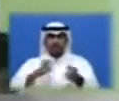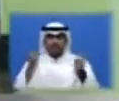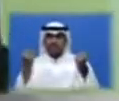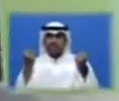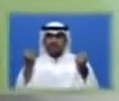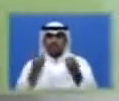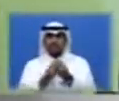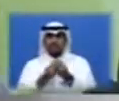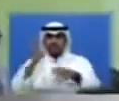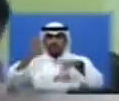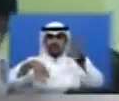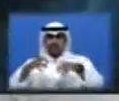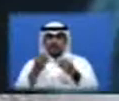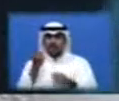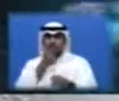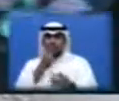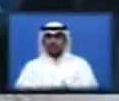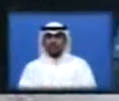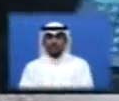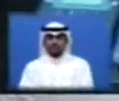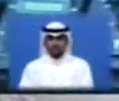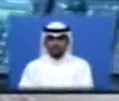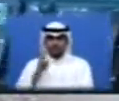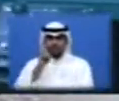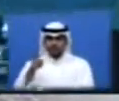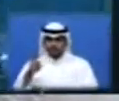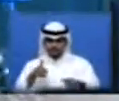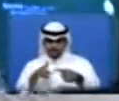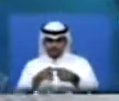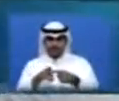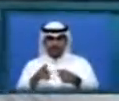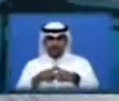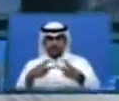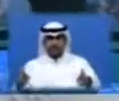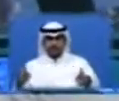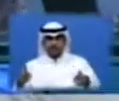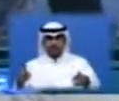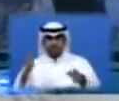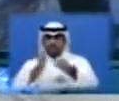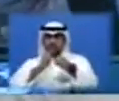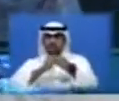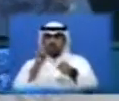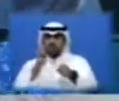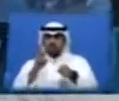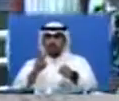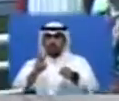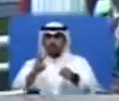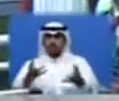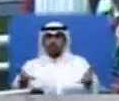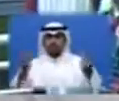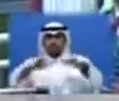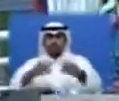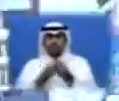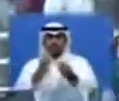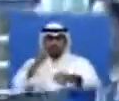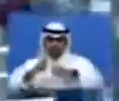الجليد، كلها عبارة عن رياضيات. صمم معرض الرياضيات حياتنا ليكون أكثر المعارض التي تبحث